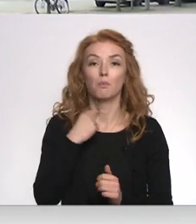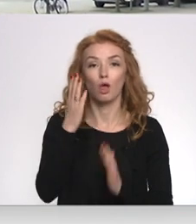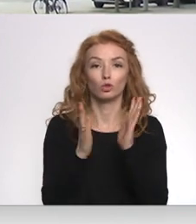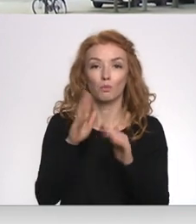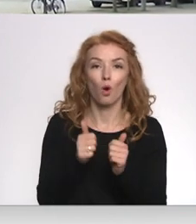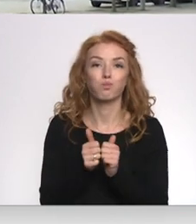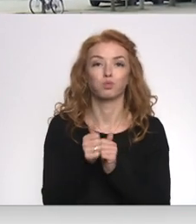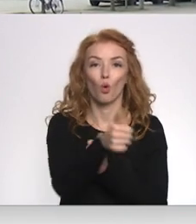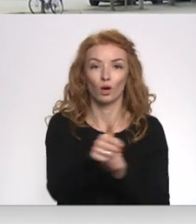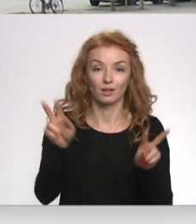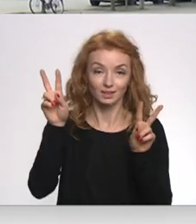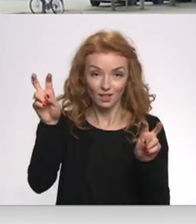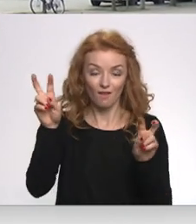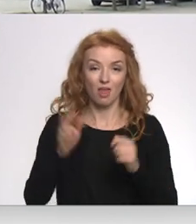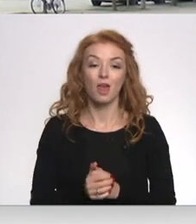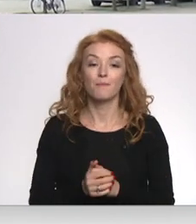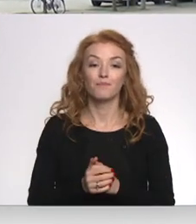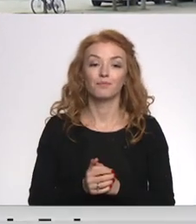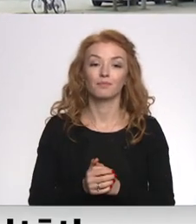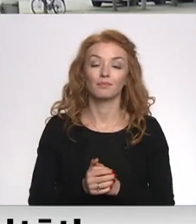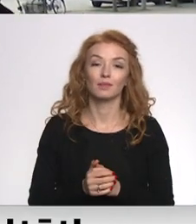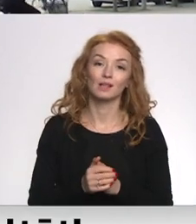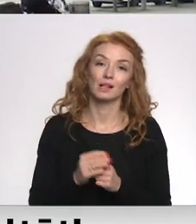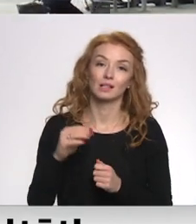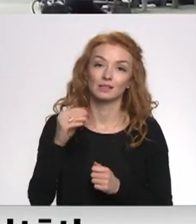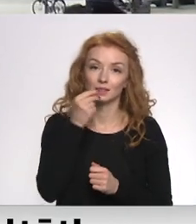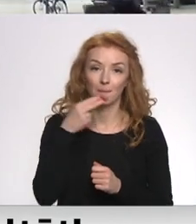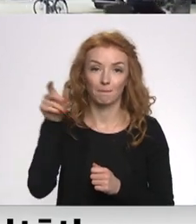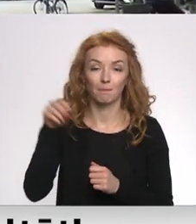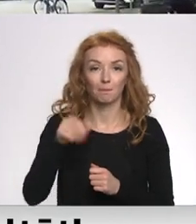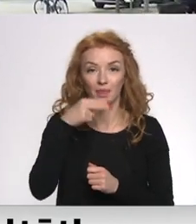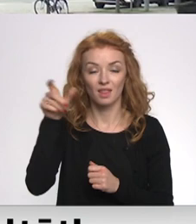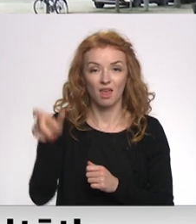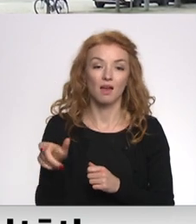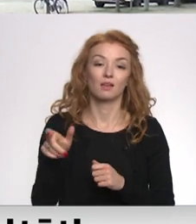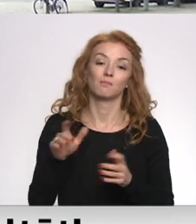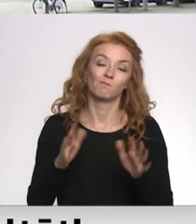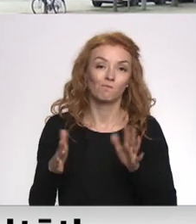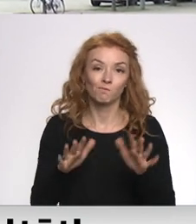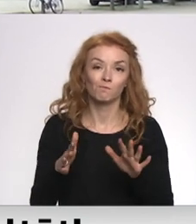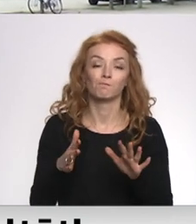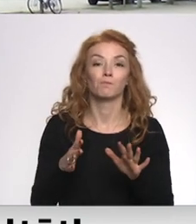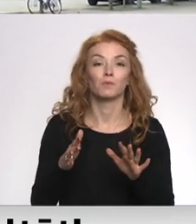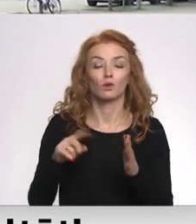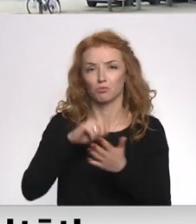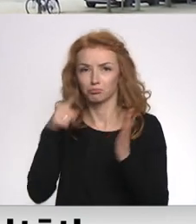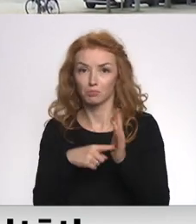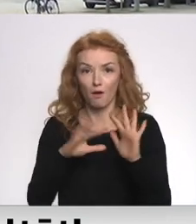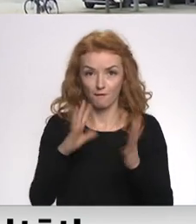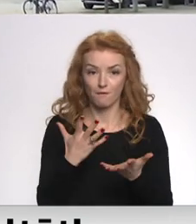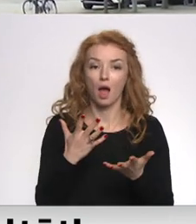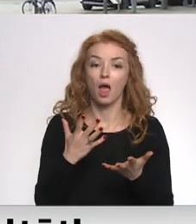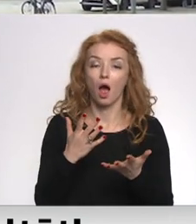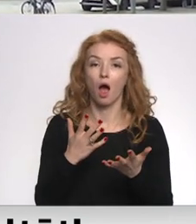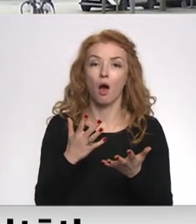es balsoju un zemnieki tā tur, ko es tur. Progresīviem vajadzētu būt koalīcija?